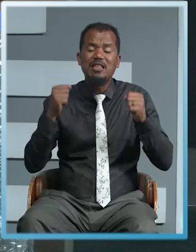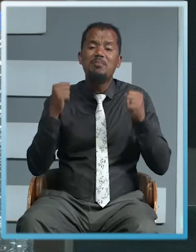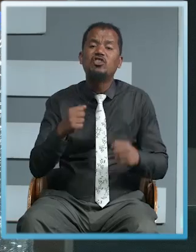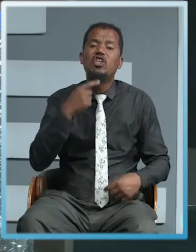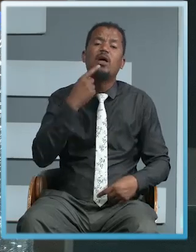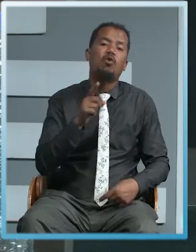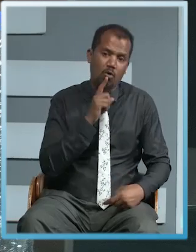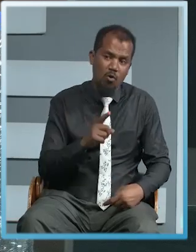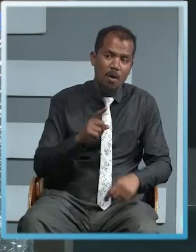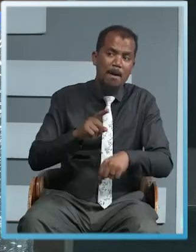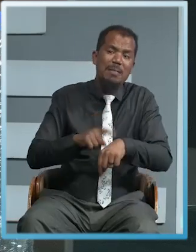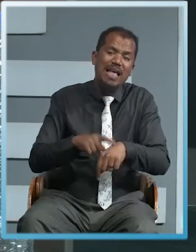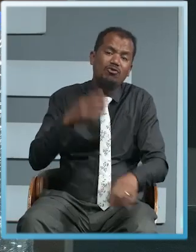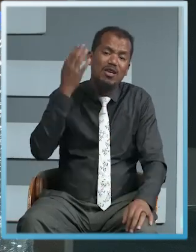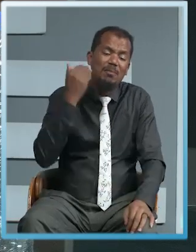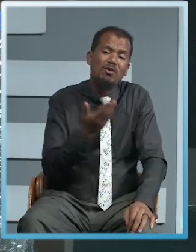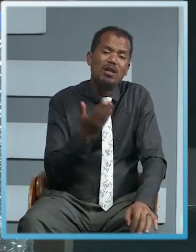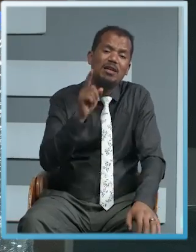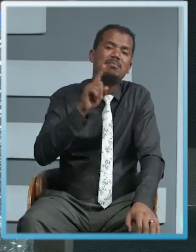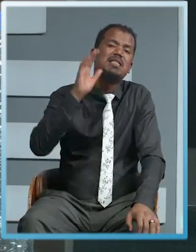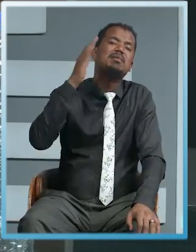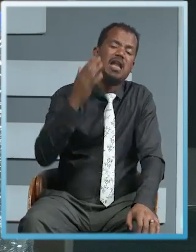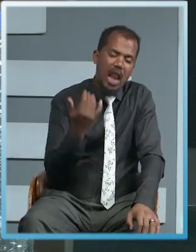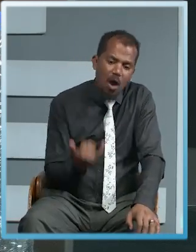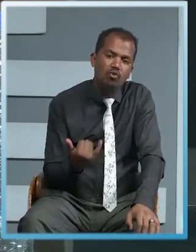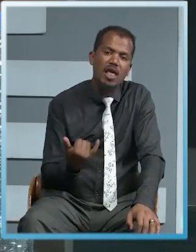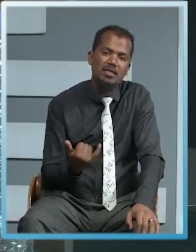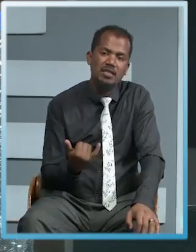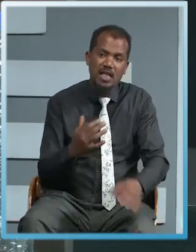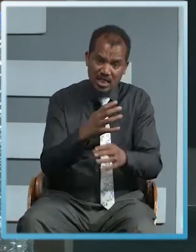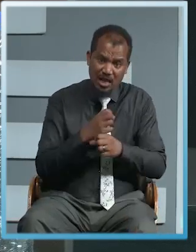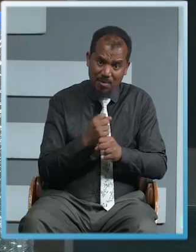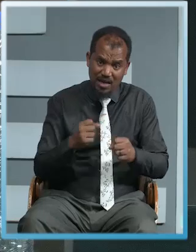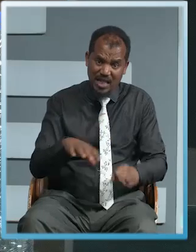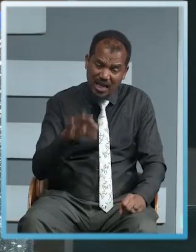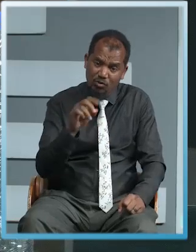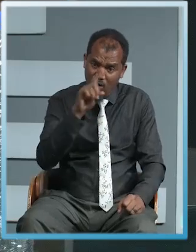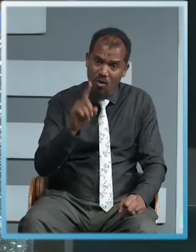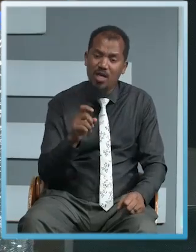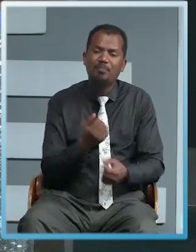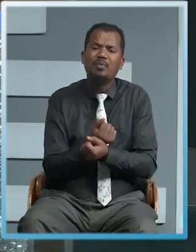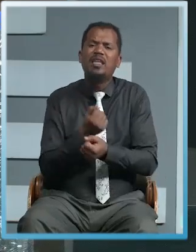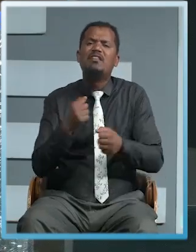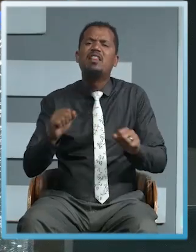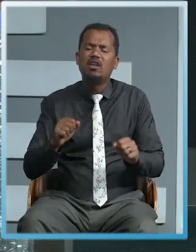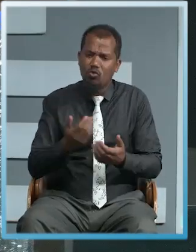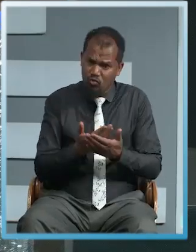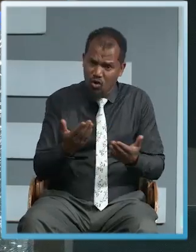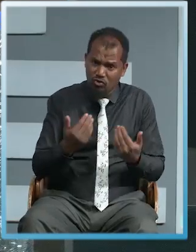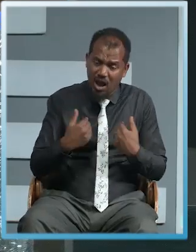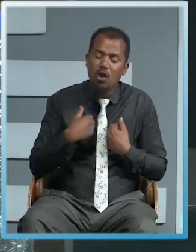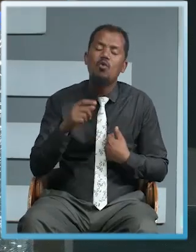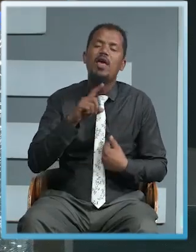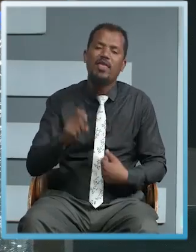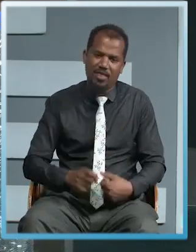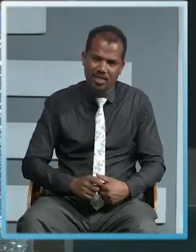مستل تابلونونا بساتو ينبرونا جرمني مثلنا برا هولايس تكابين تاكين توال يفتاحوس غدوش